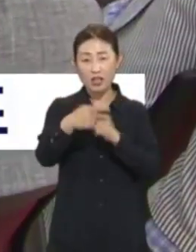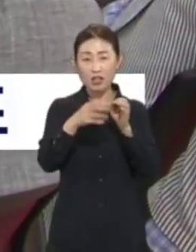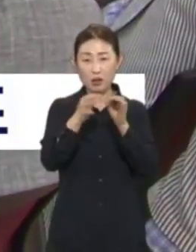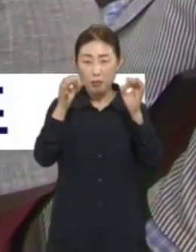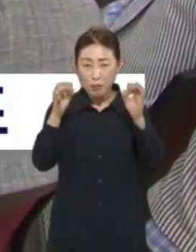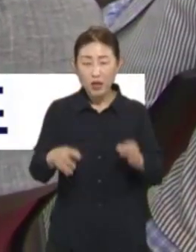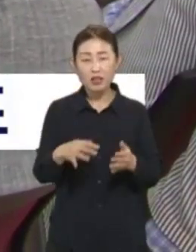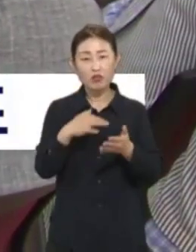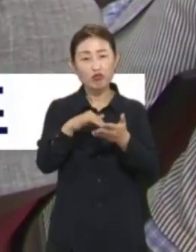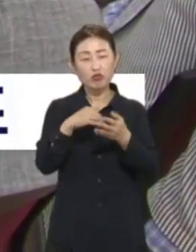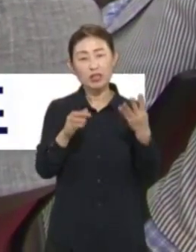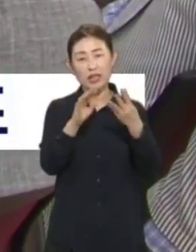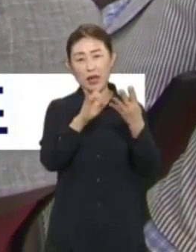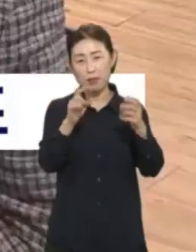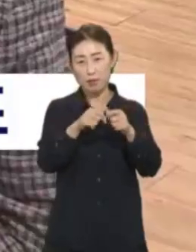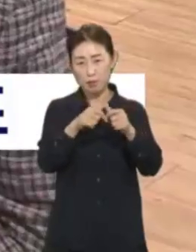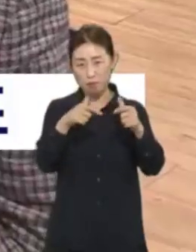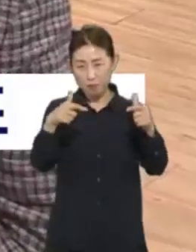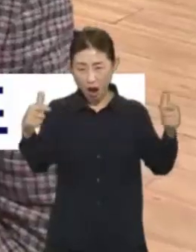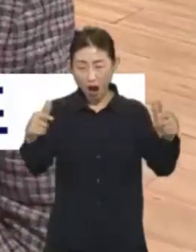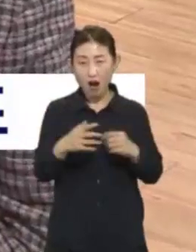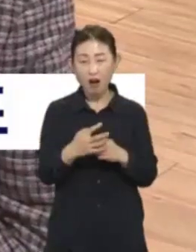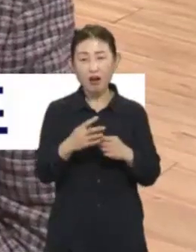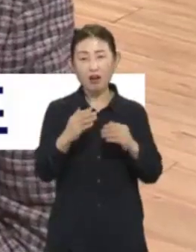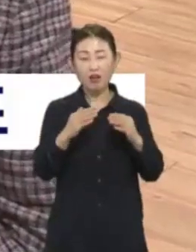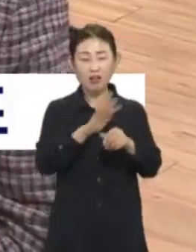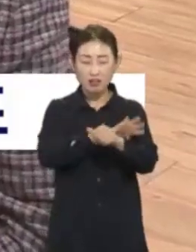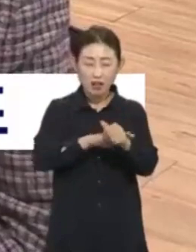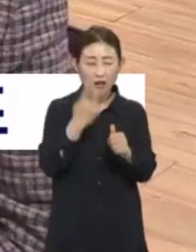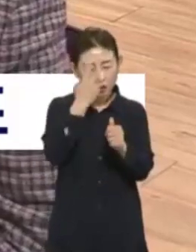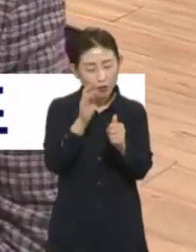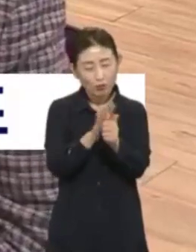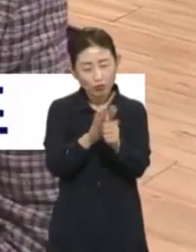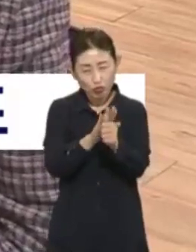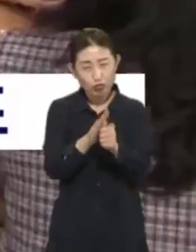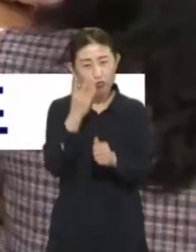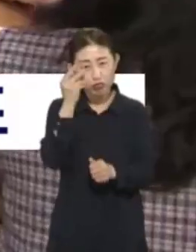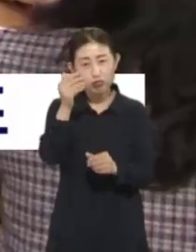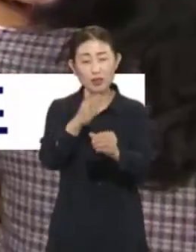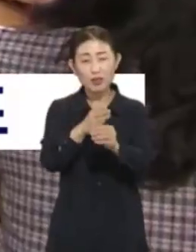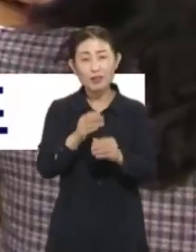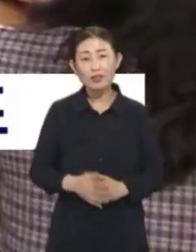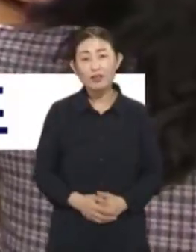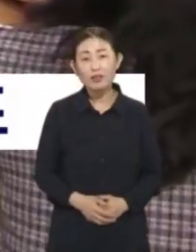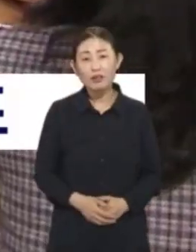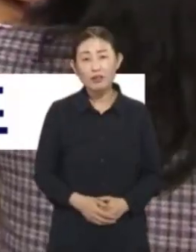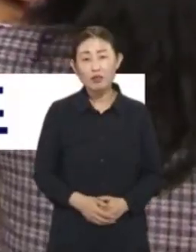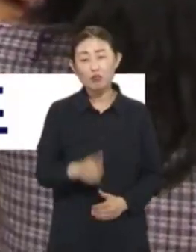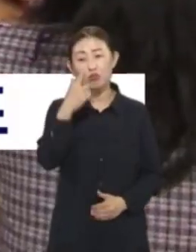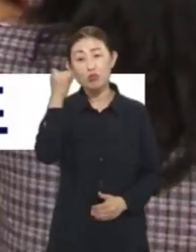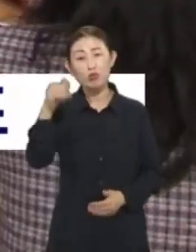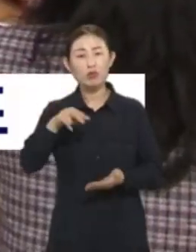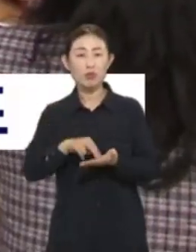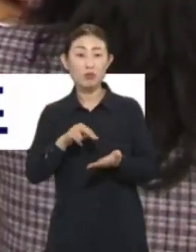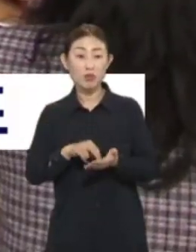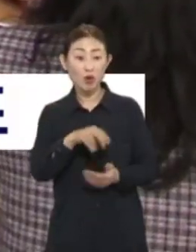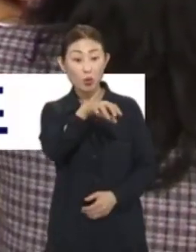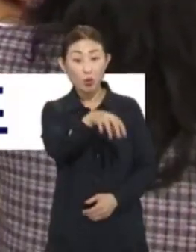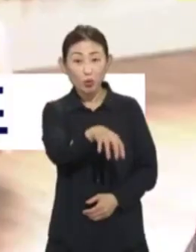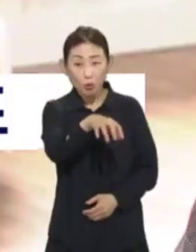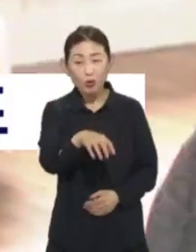이용자가 4배 가까이 늘며 지역 돌봄 공동체로서의 역할을 톡톡히 하고 있습니다. 뿐만 아니라 부모들도 거점